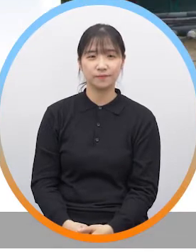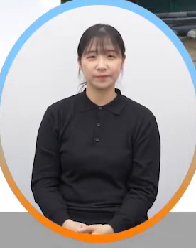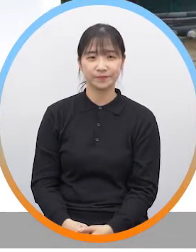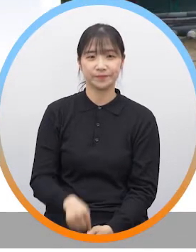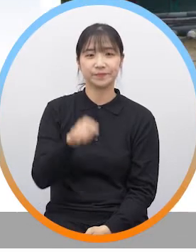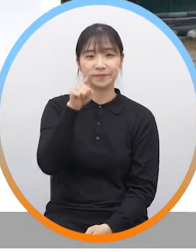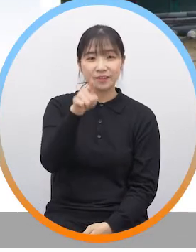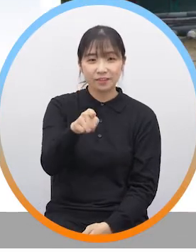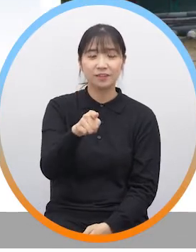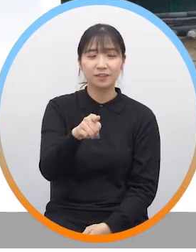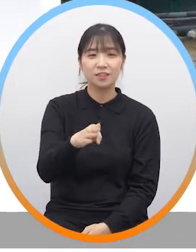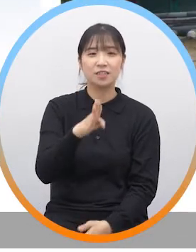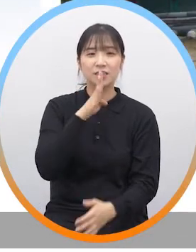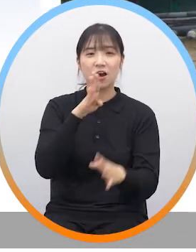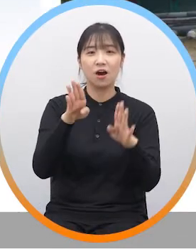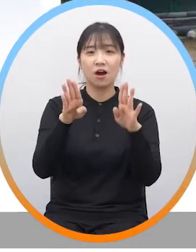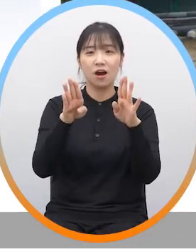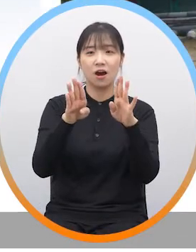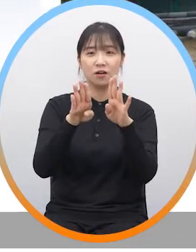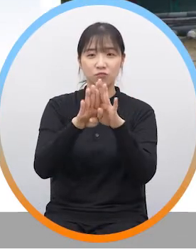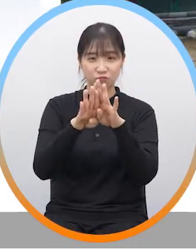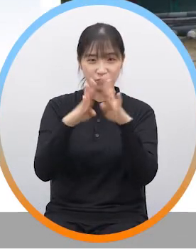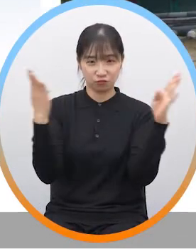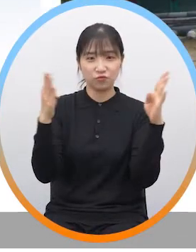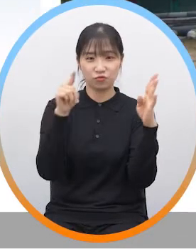자, 이것은 우리가